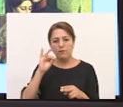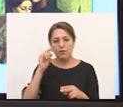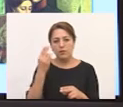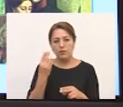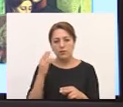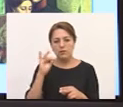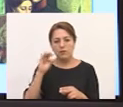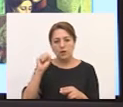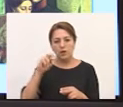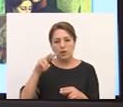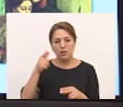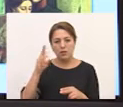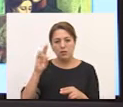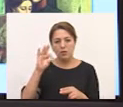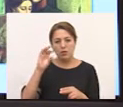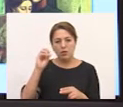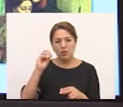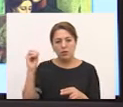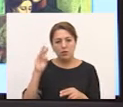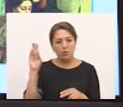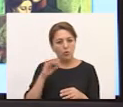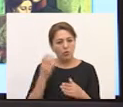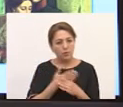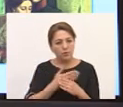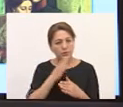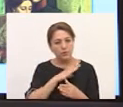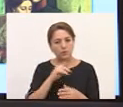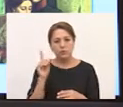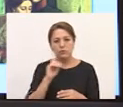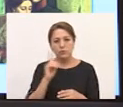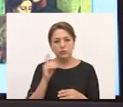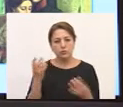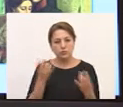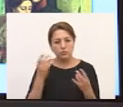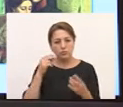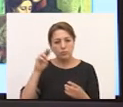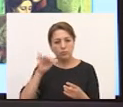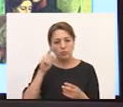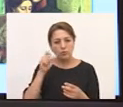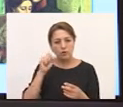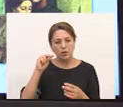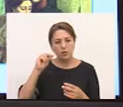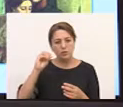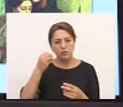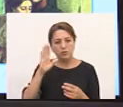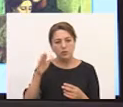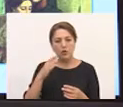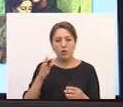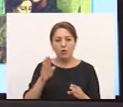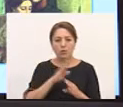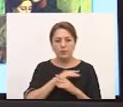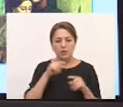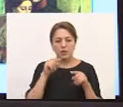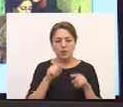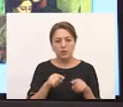помог? А вот еще более интересный вопрос. Что должна подумать о Пугачеве дочка убитого им